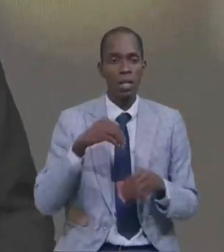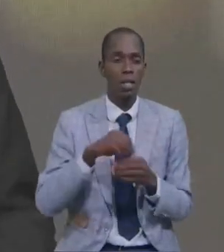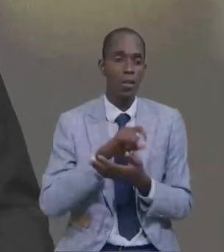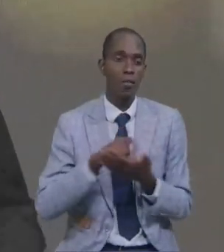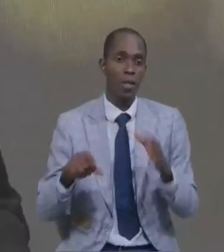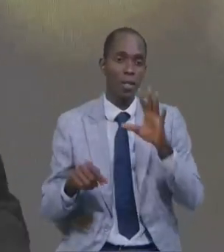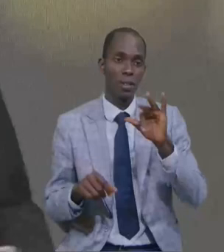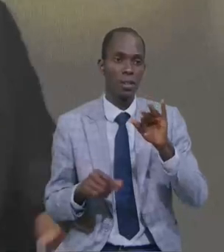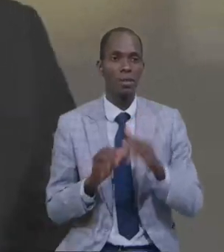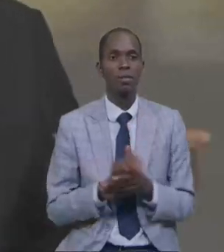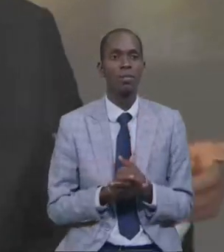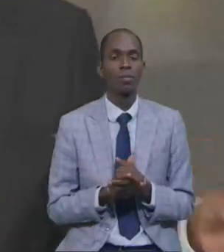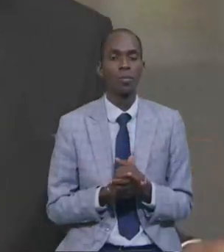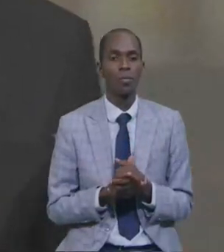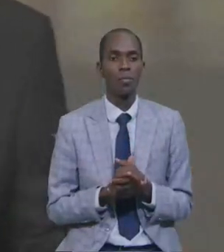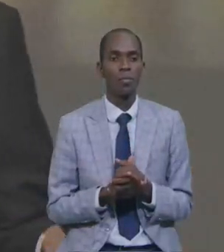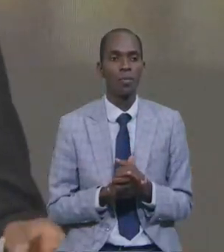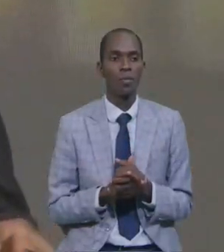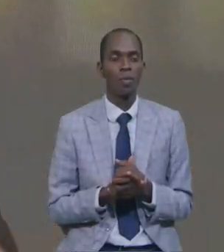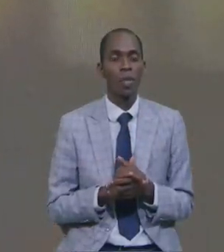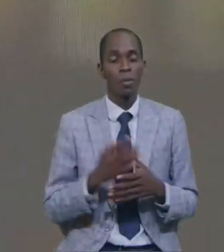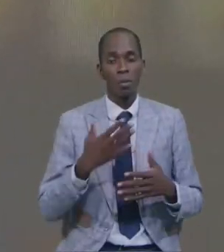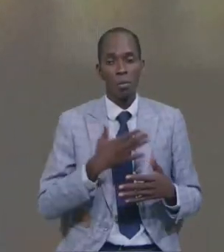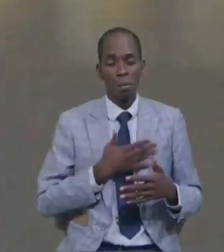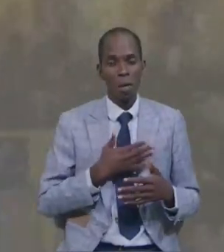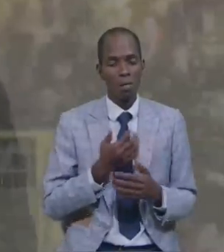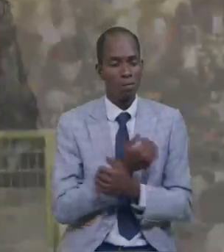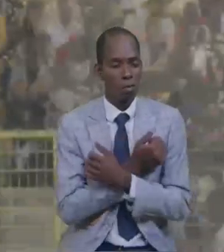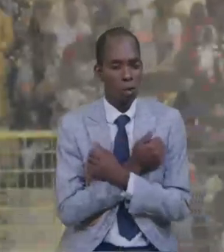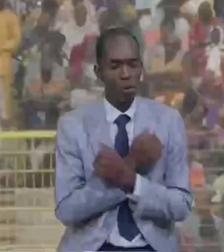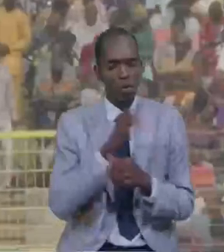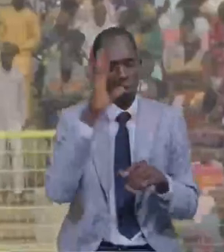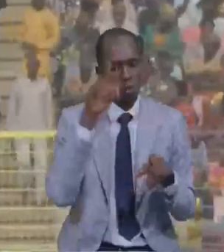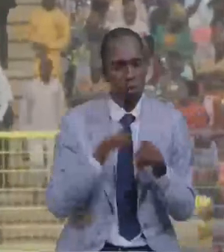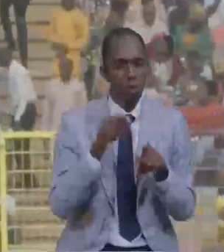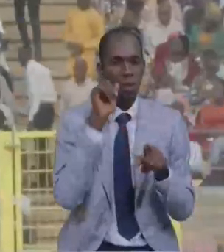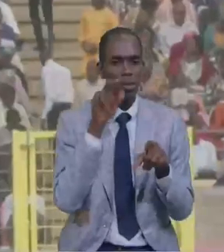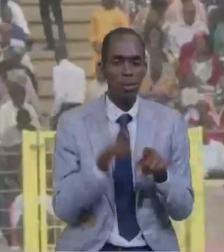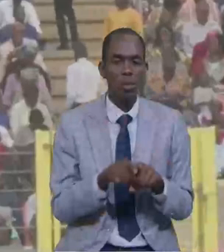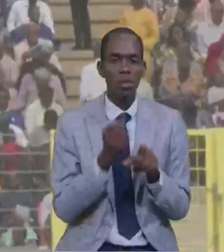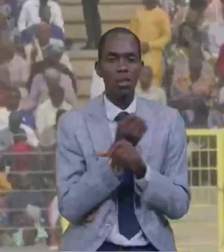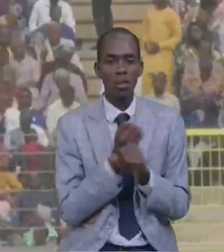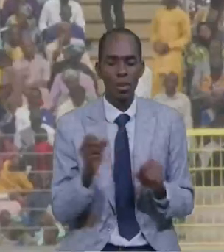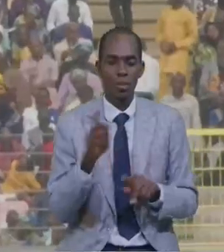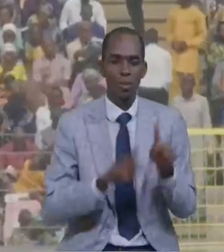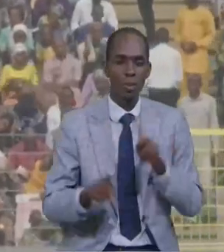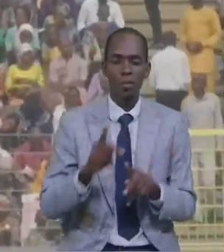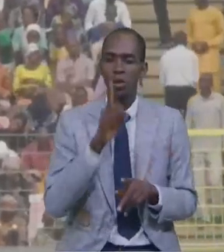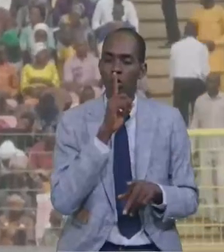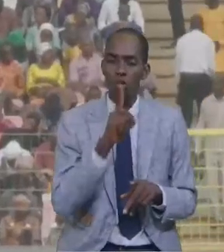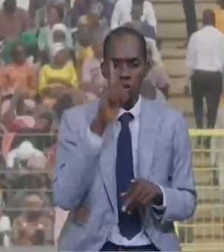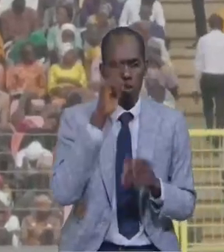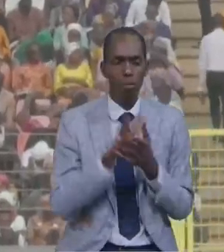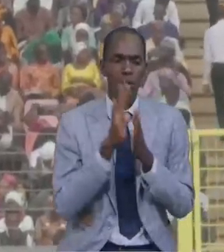Sachez-le, mes frères bien-aimés, sauvés, que tout homme soit lent à parler,